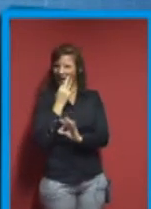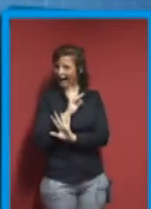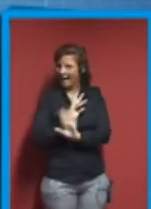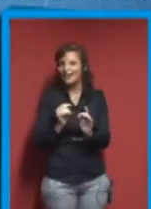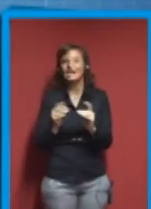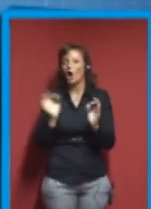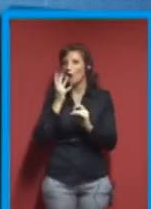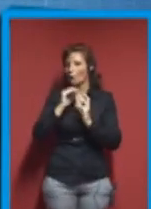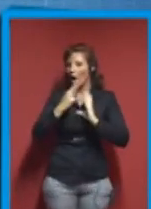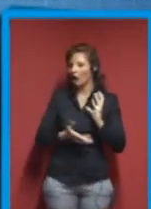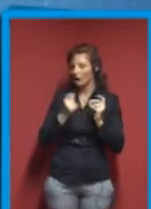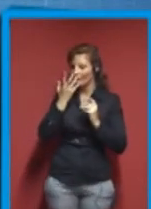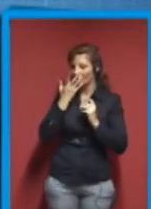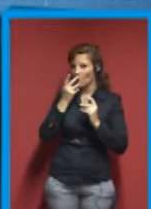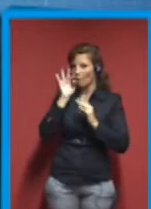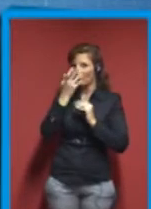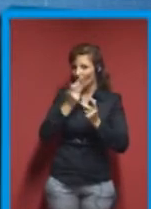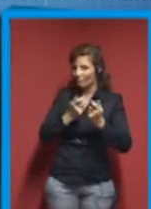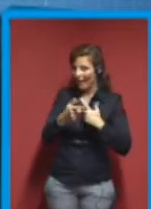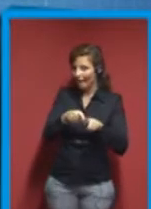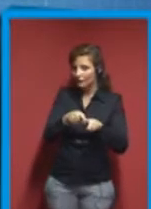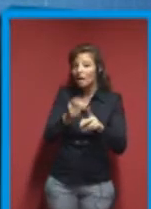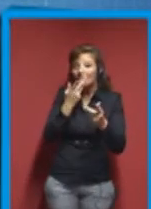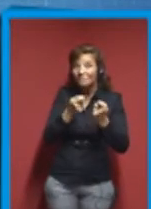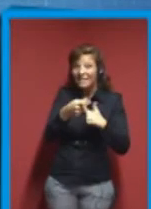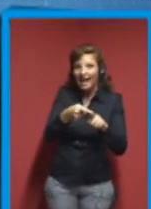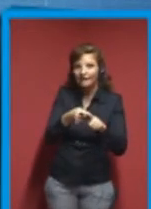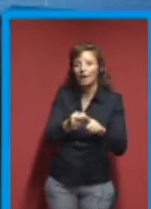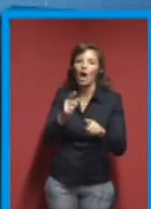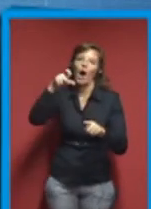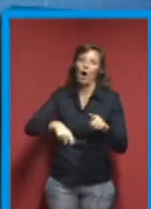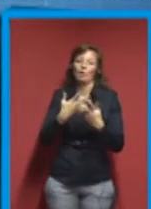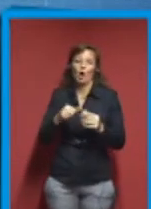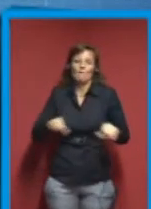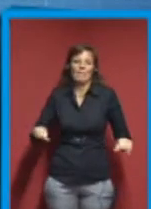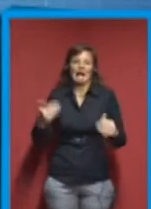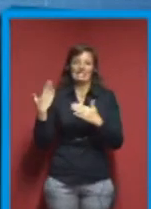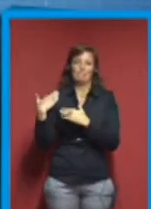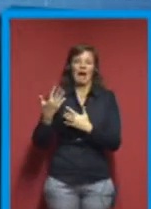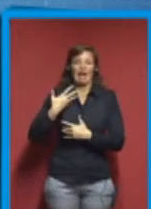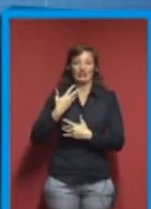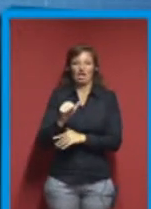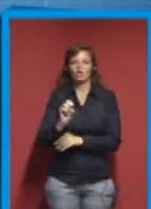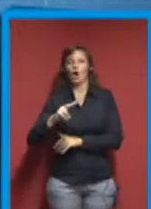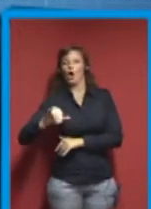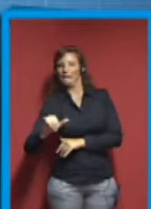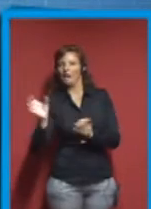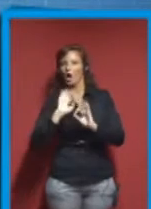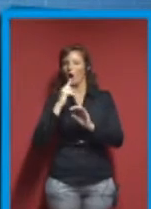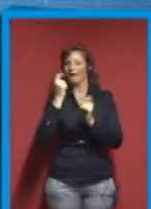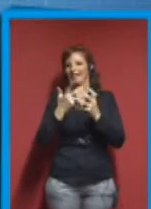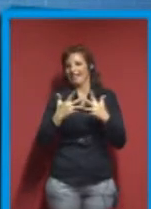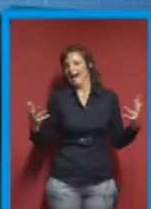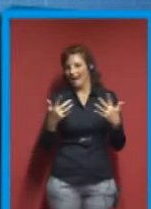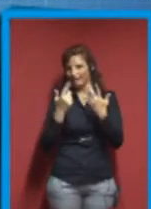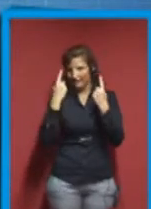venderla, bisogna avere il potere di una grande organizzazione come la Sony oppure altre multinazionali, come